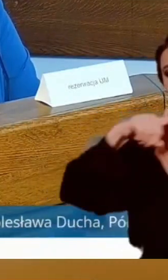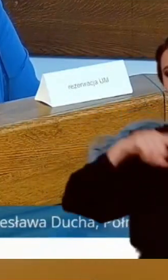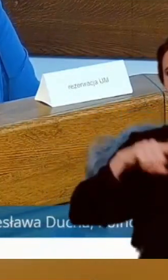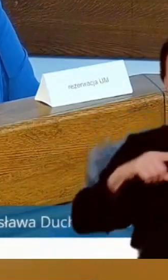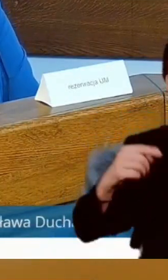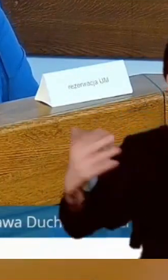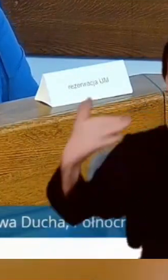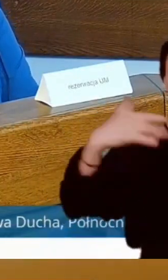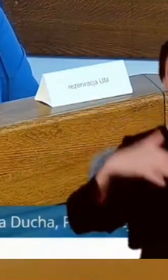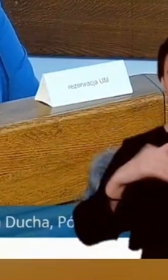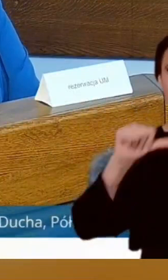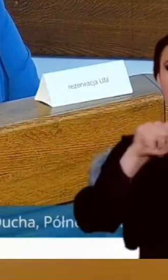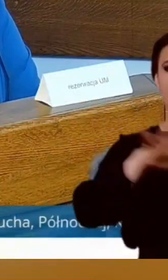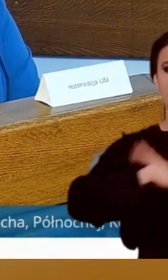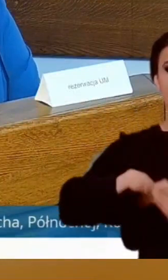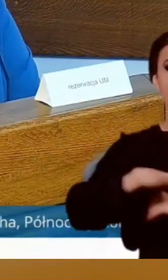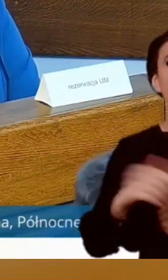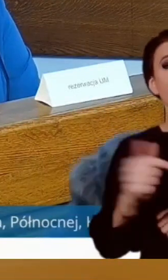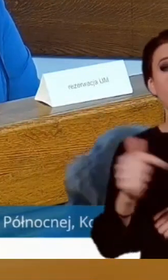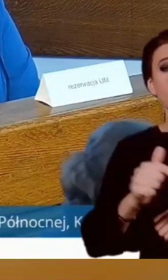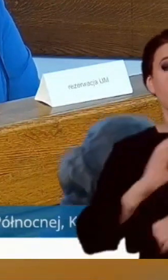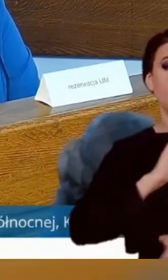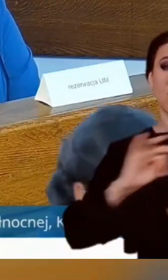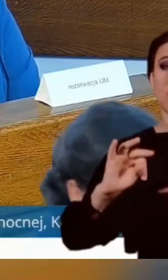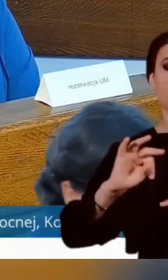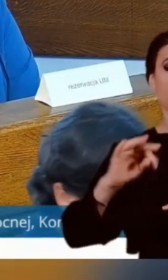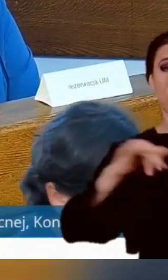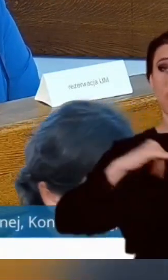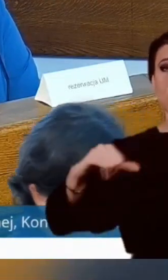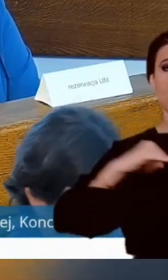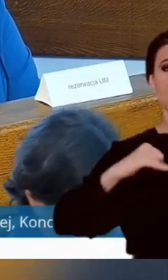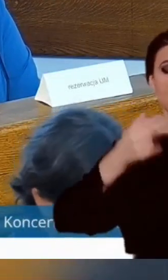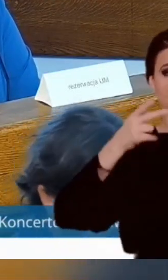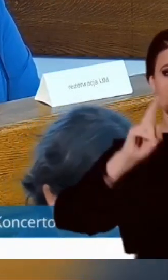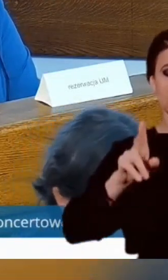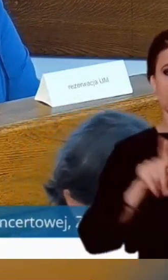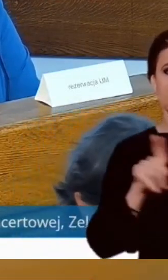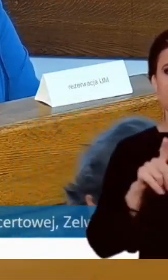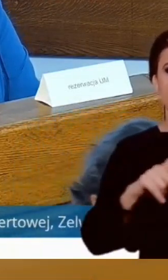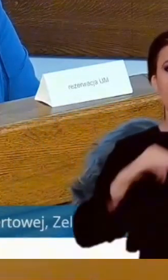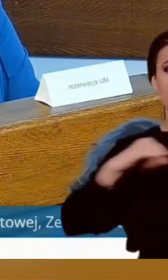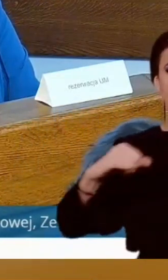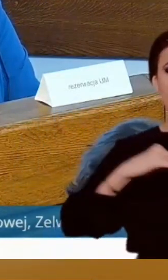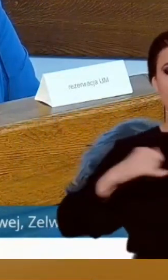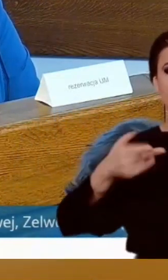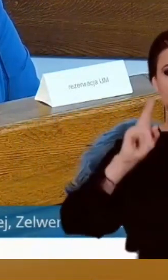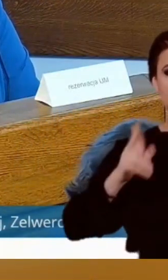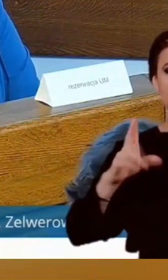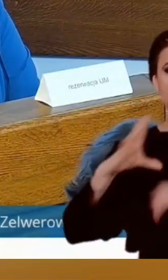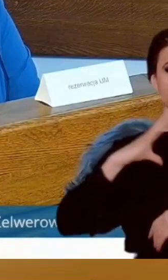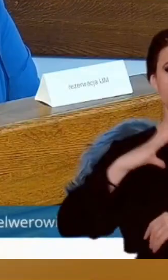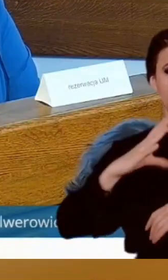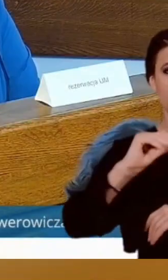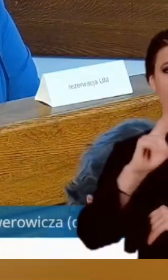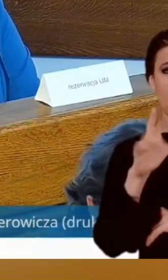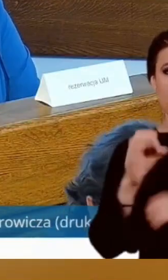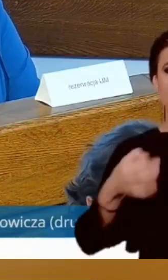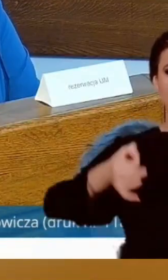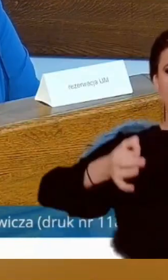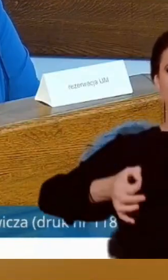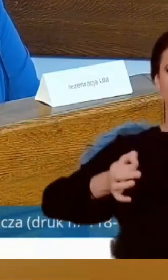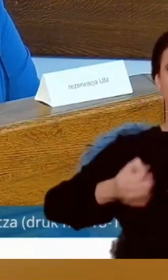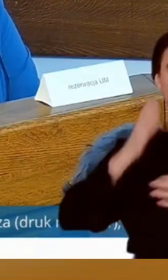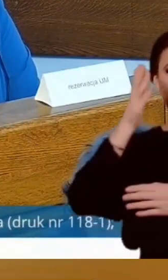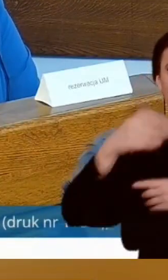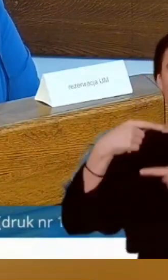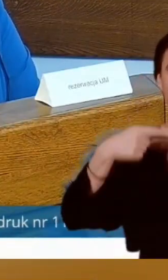jest obowiązkiem władz publicznych. Władze publiczne prowadzą politykę zapewniającą bezpieczeństwo ekologiczne współczesnemu i przyszłym